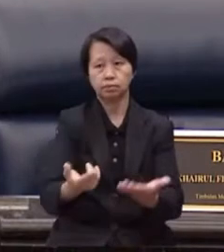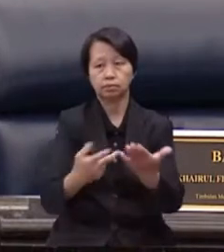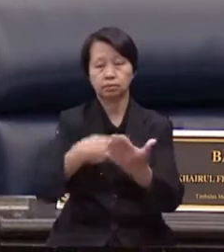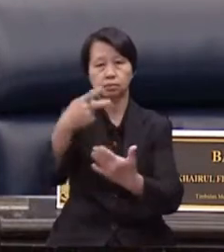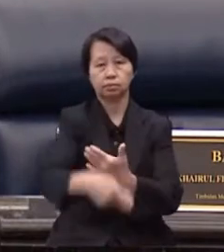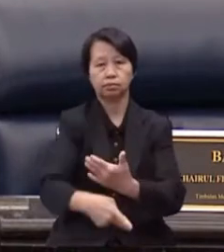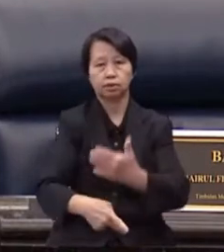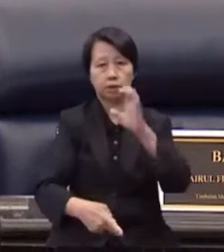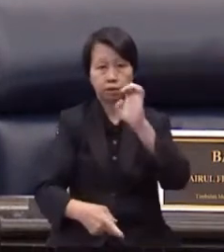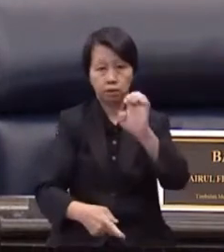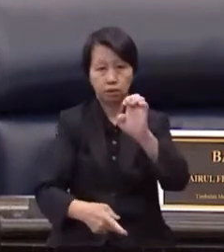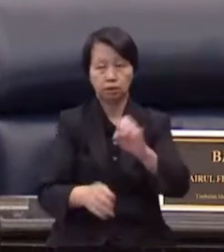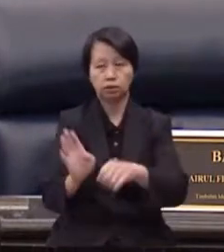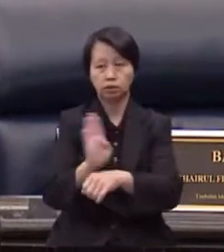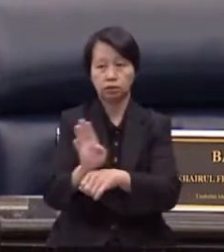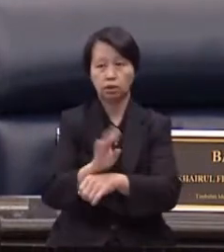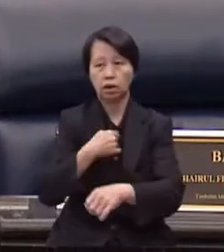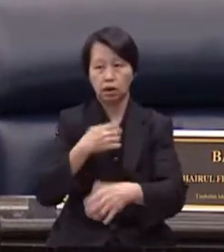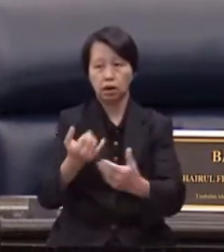Usahawan